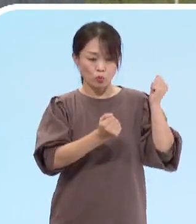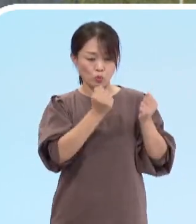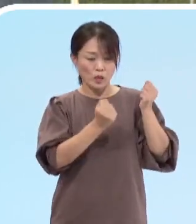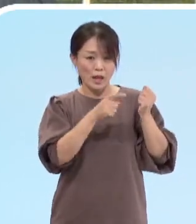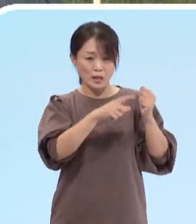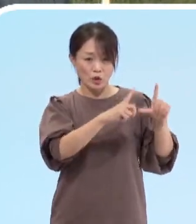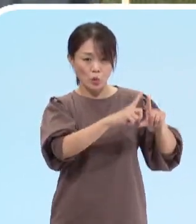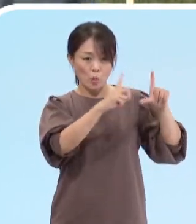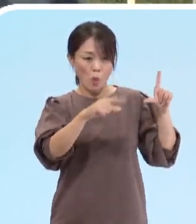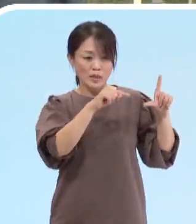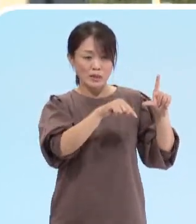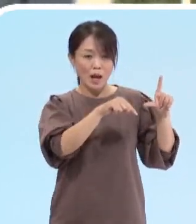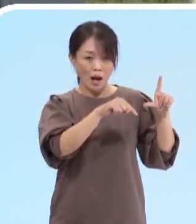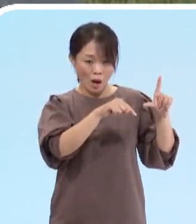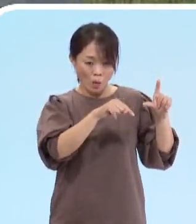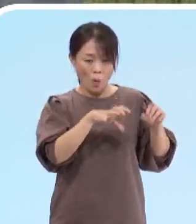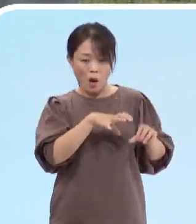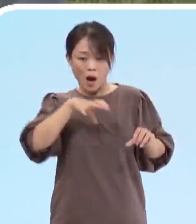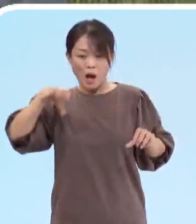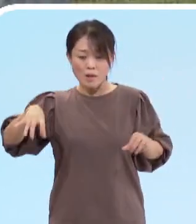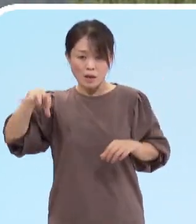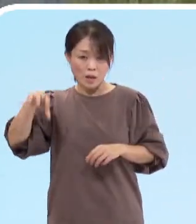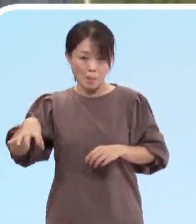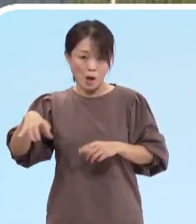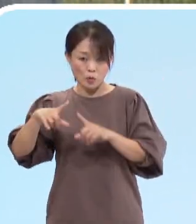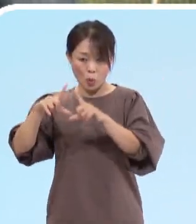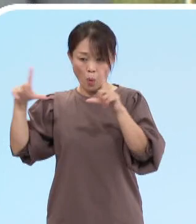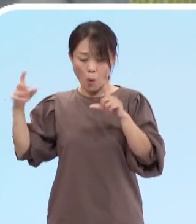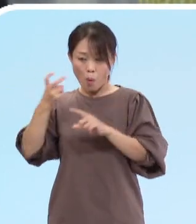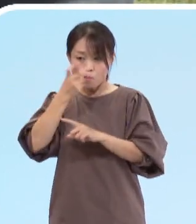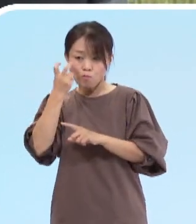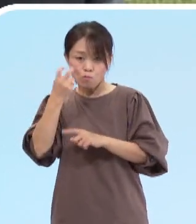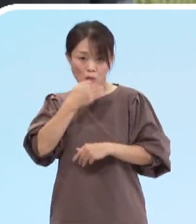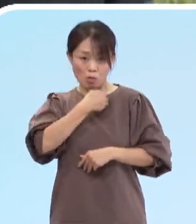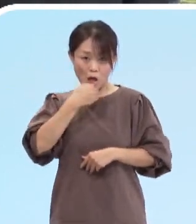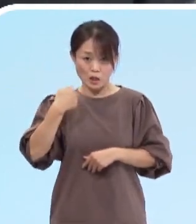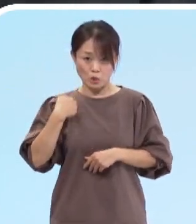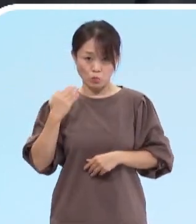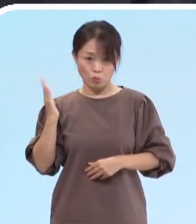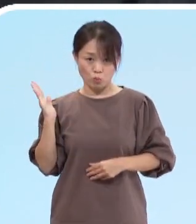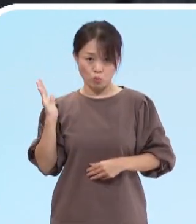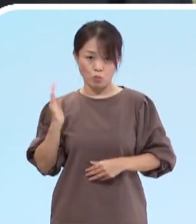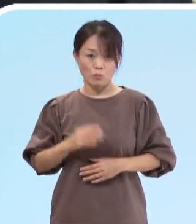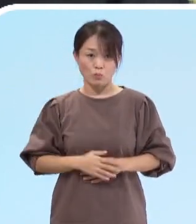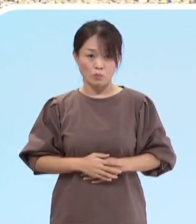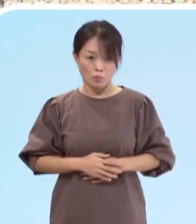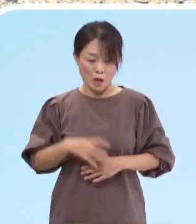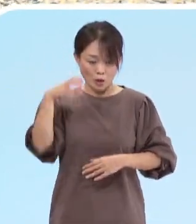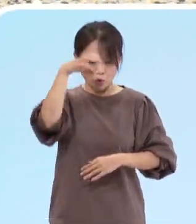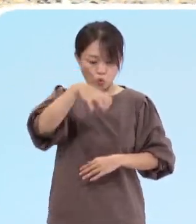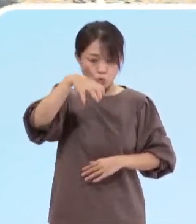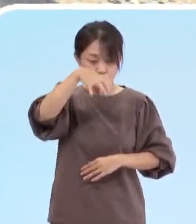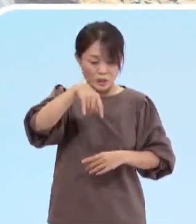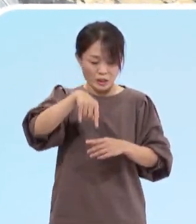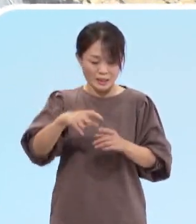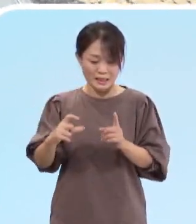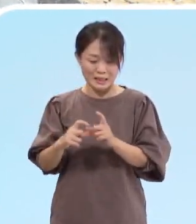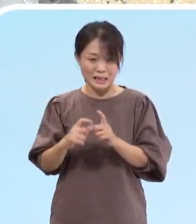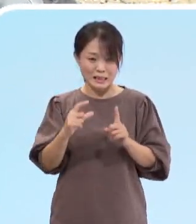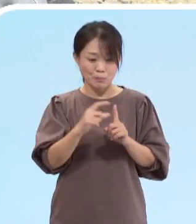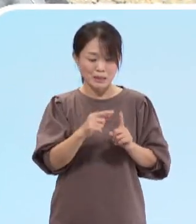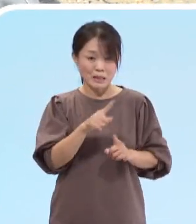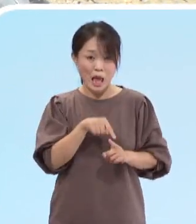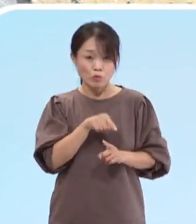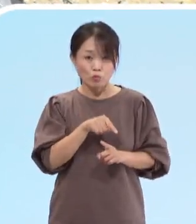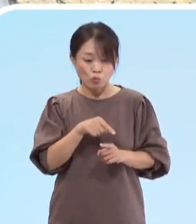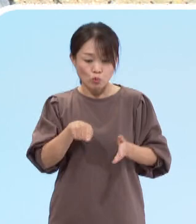運転席に設置されているモニターを離れた場所からもチェックできるんです。 重機に GPS のアン